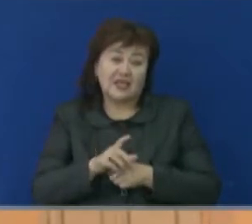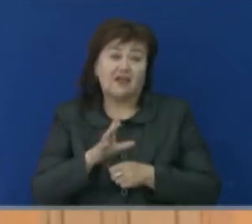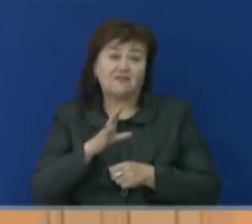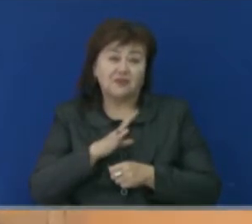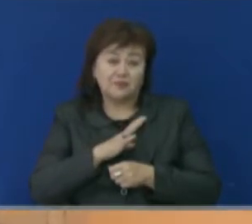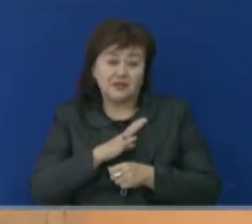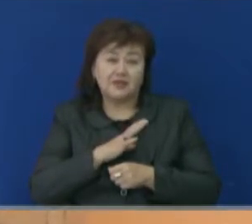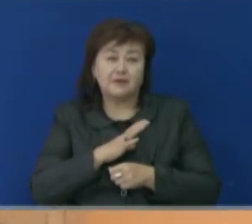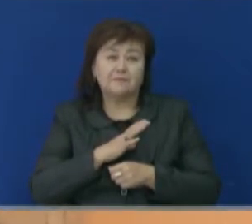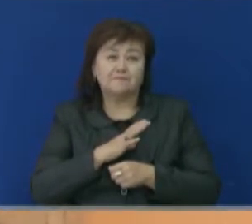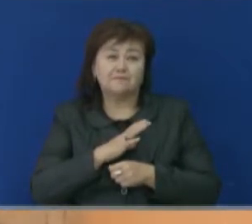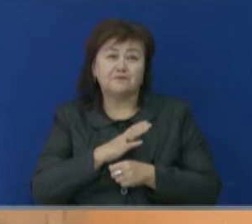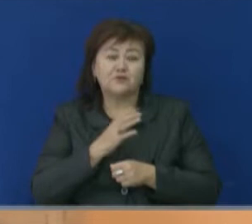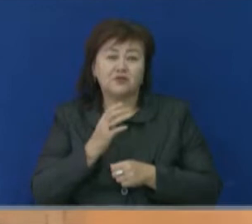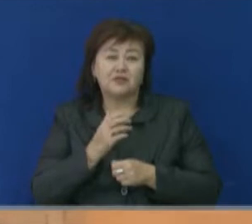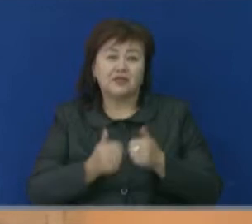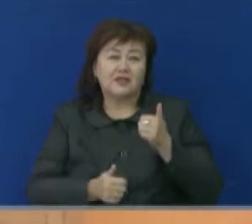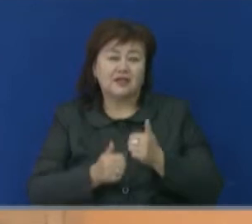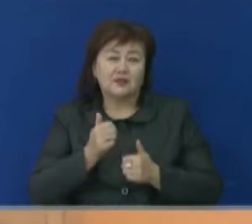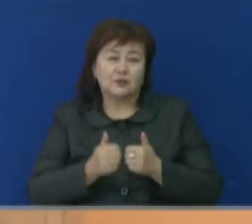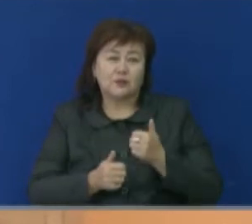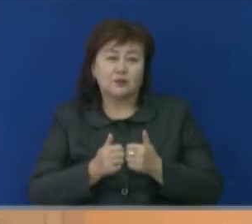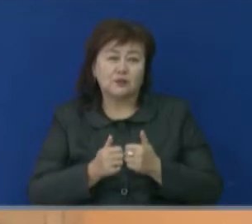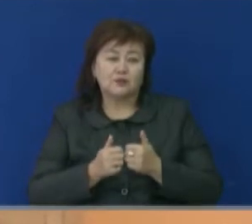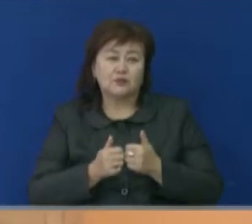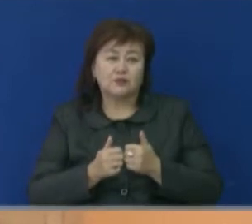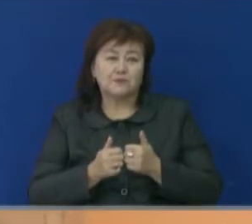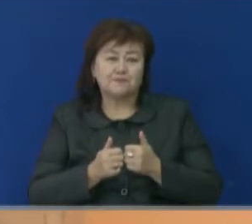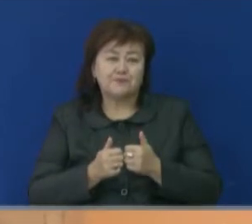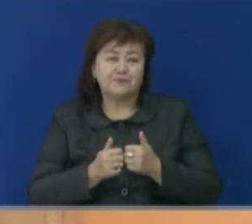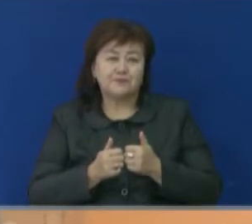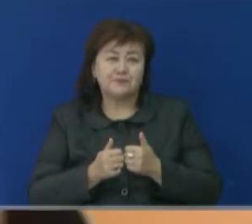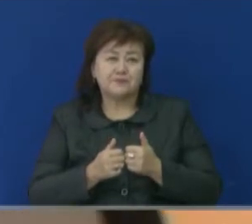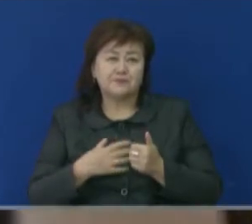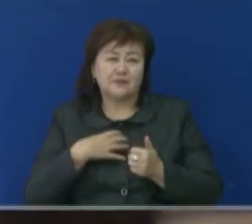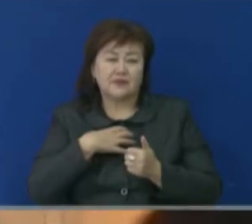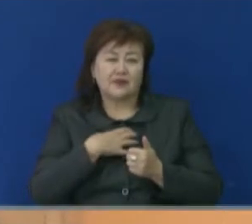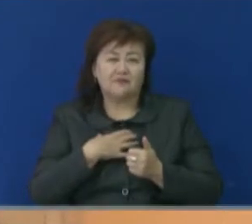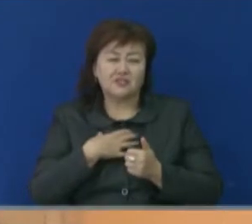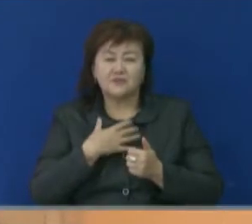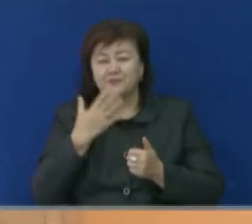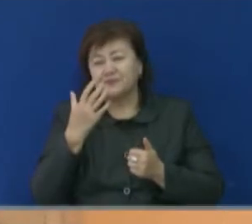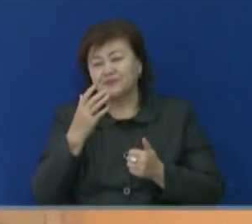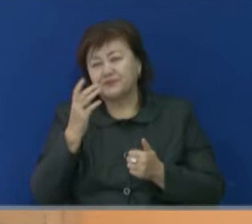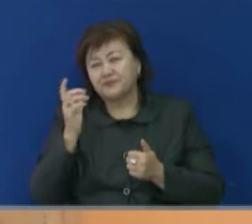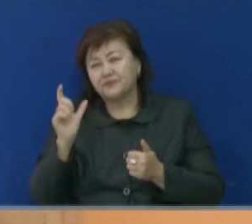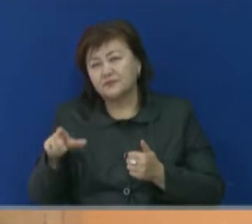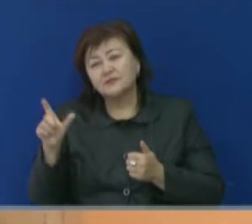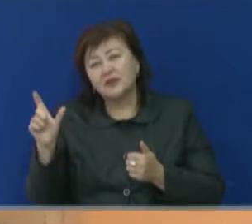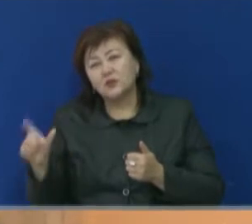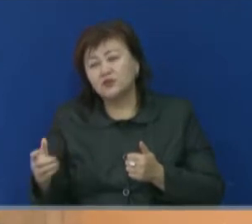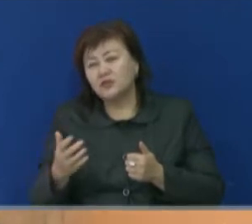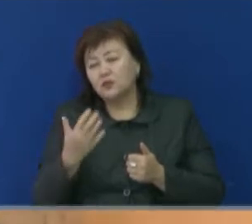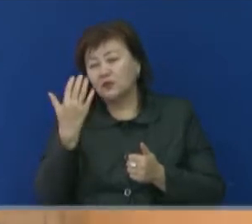өлкеден келе алмай қалды. Бұл фестивальдің негізгі мақсаты өздерінің көздер көрмейтін азаматтардың шығармашылық